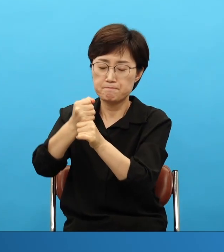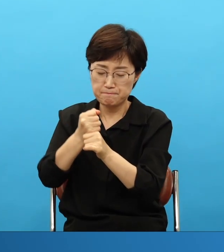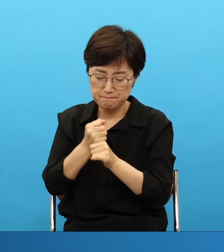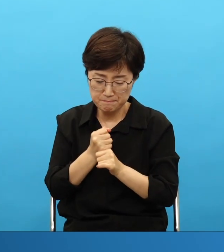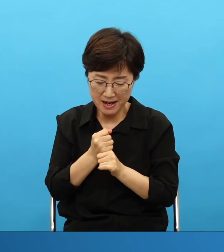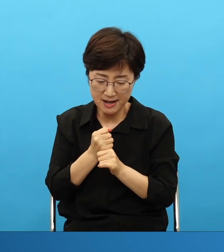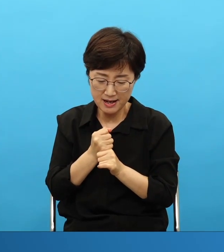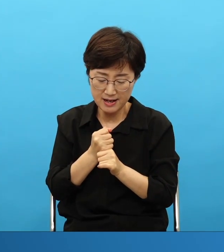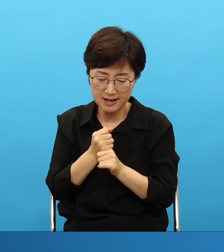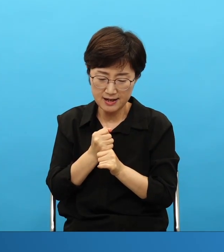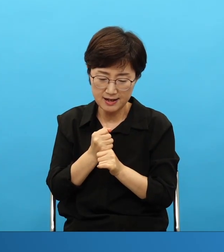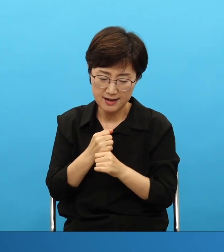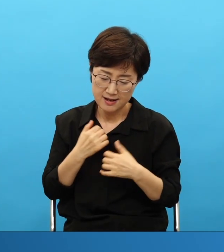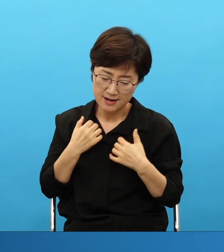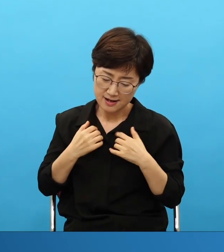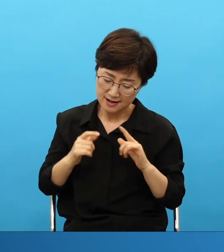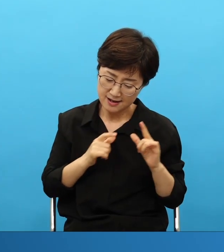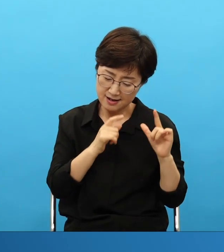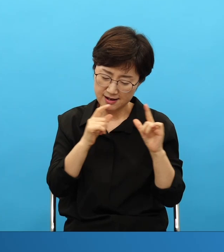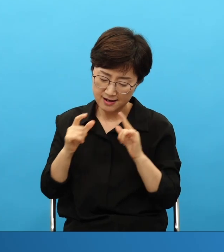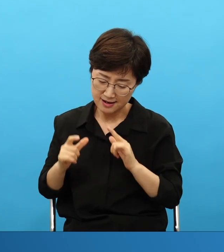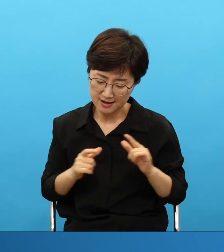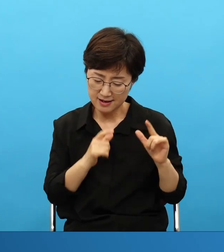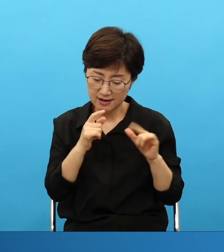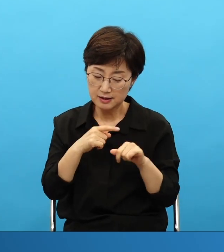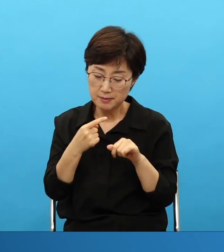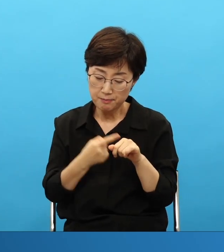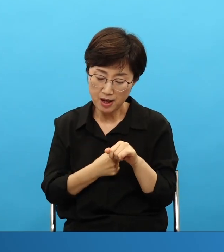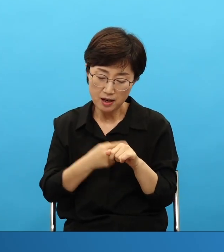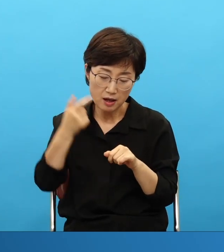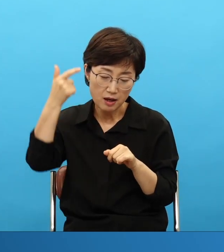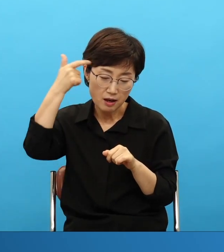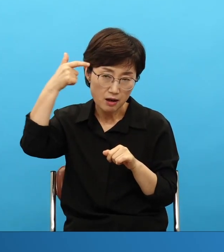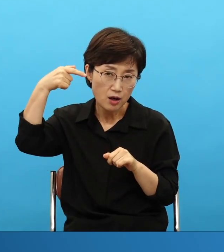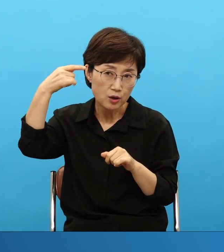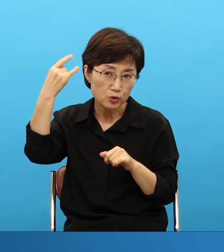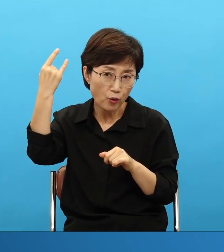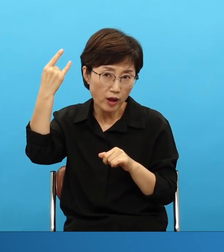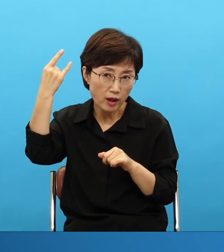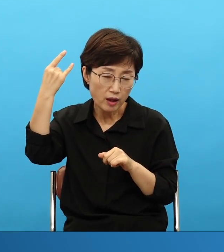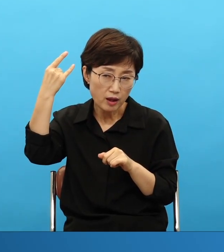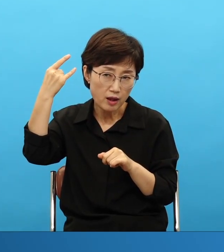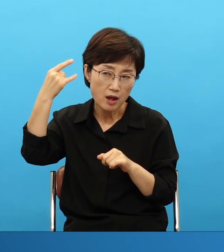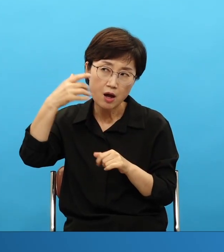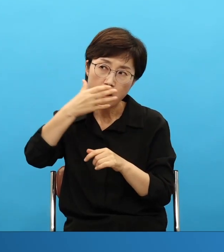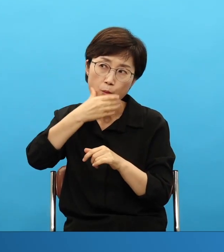먼저 어디에 입력 되느냐 우리의 뇌에 입력됩니다